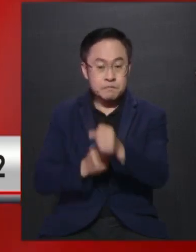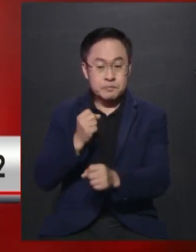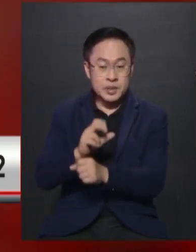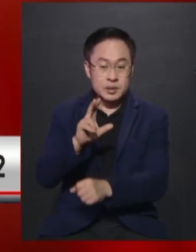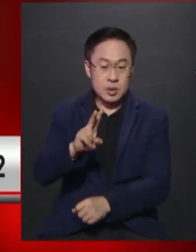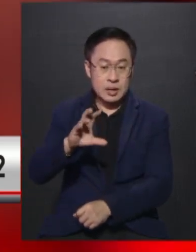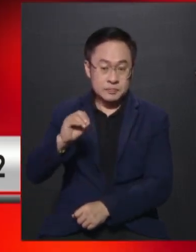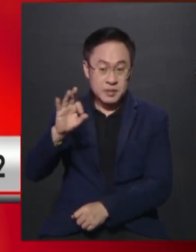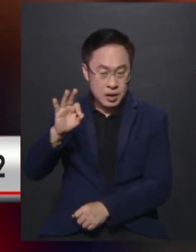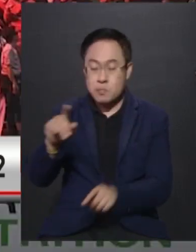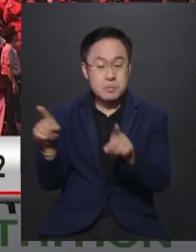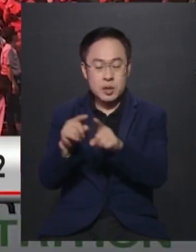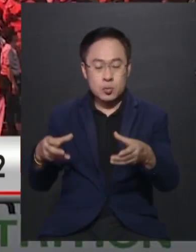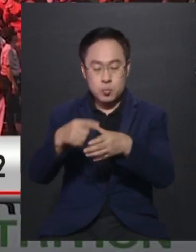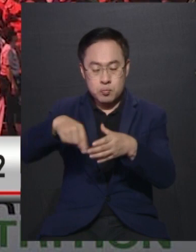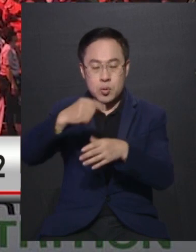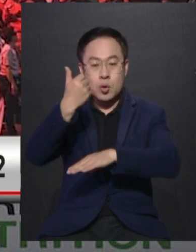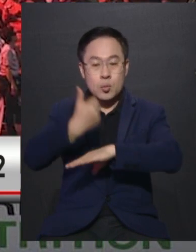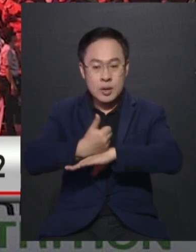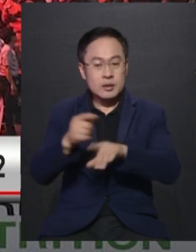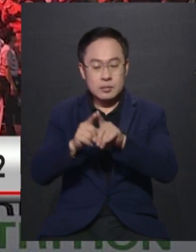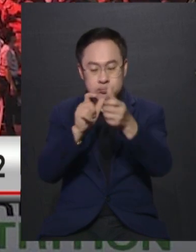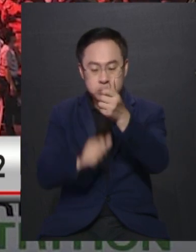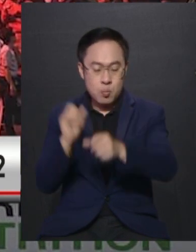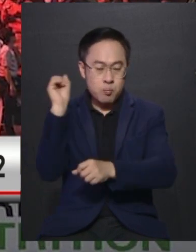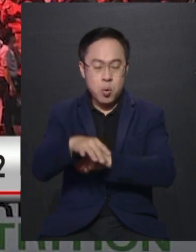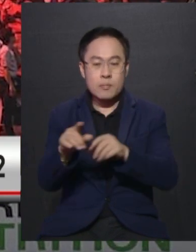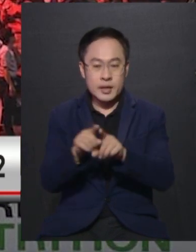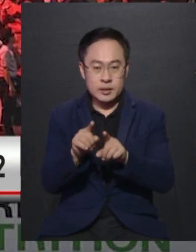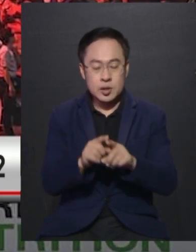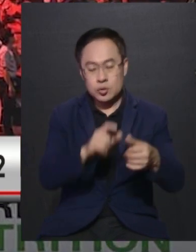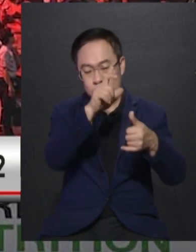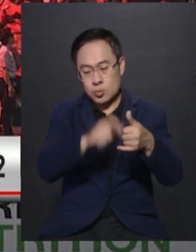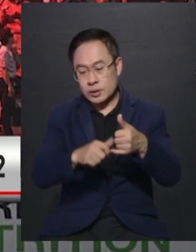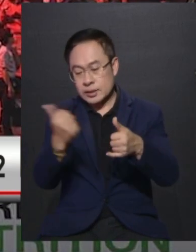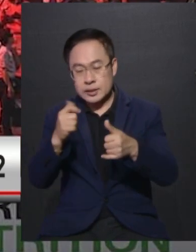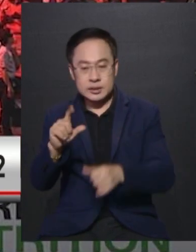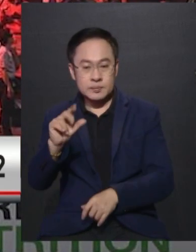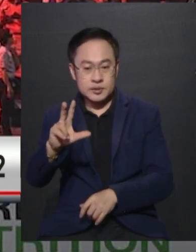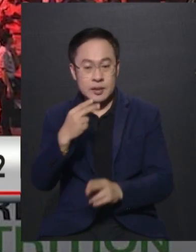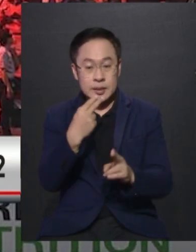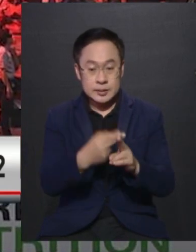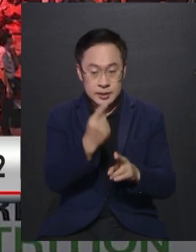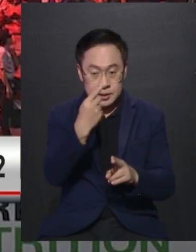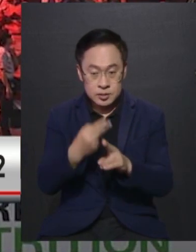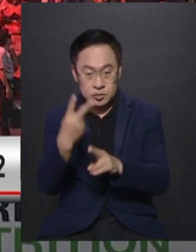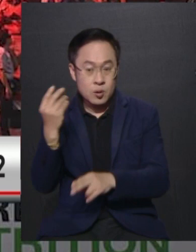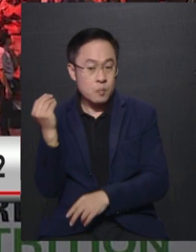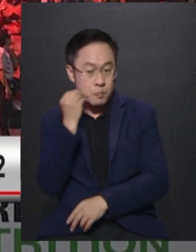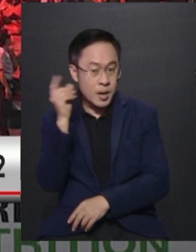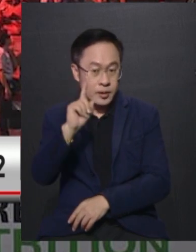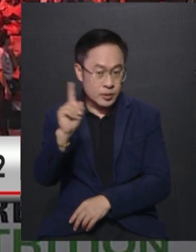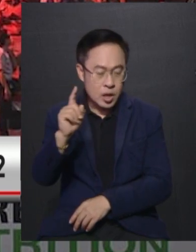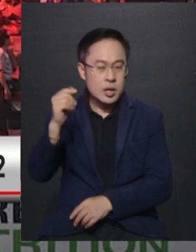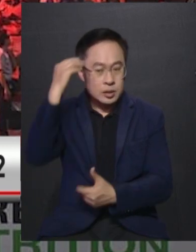นซึ่งเป็นหนึ่งในทีมเดียวกันเนี่ยตำรวจบอกว่ารู้หมดแล้ว ค่ะ ชื่อนามสกุลภูมิลำเนา เต